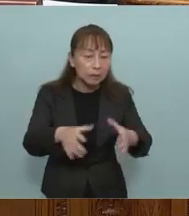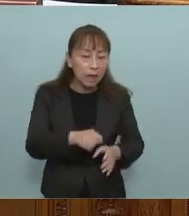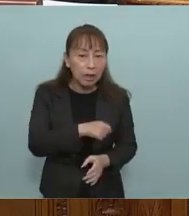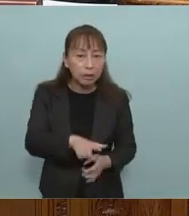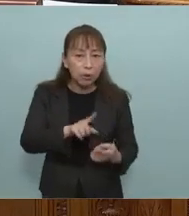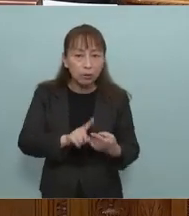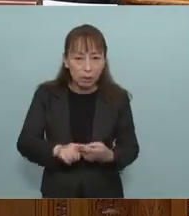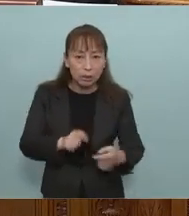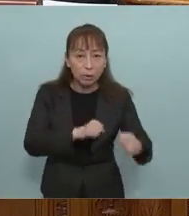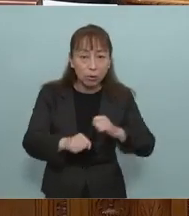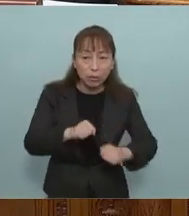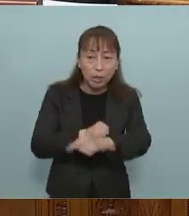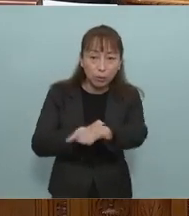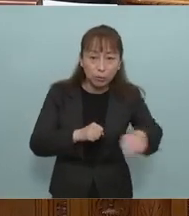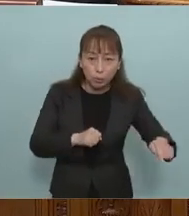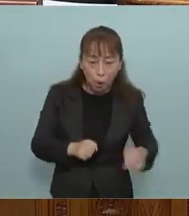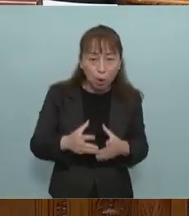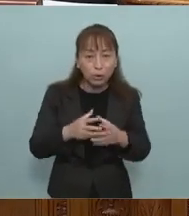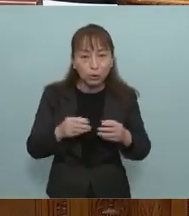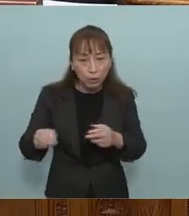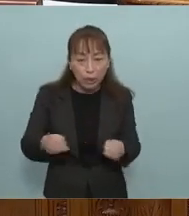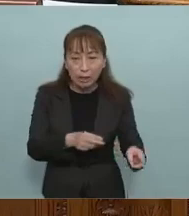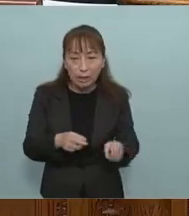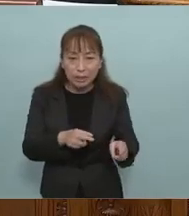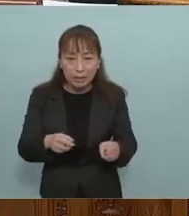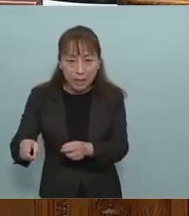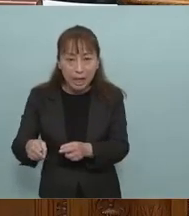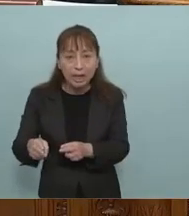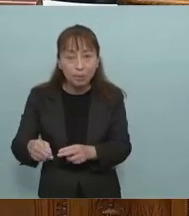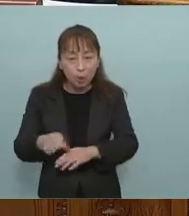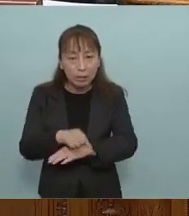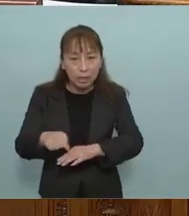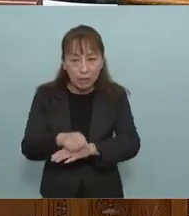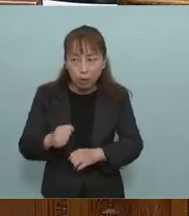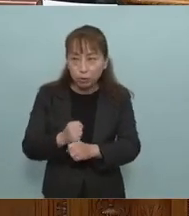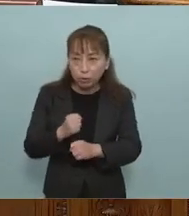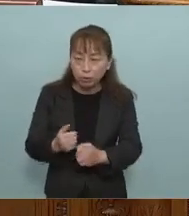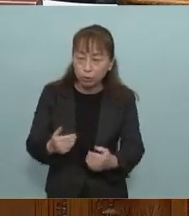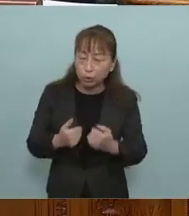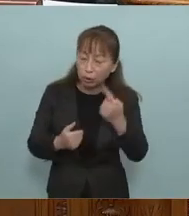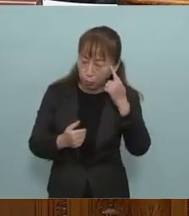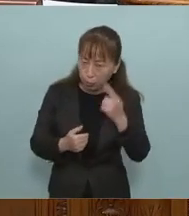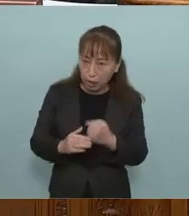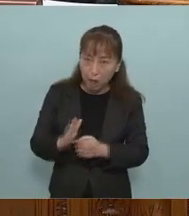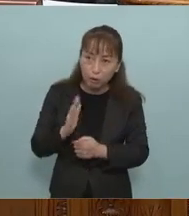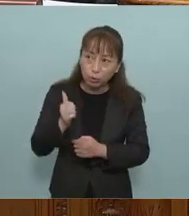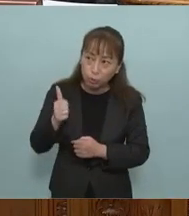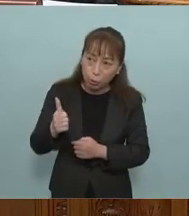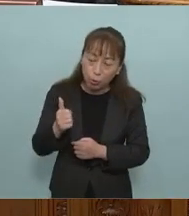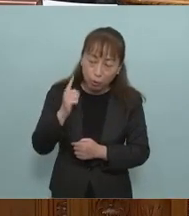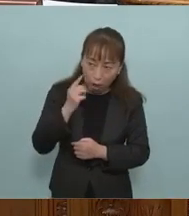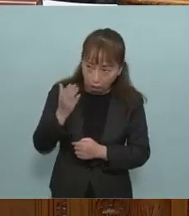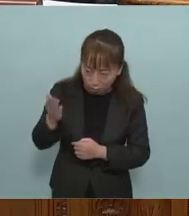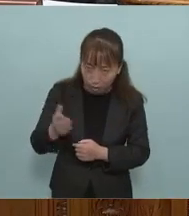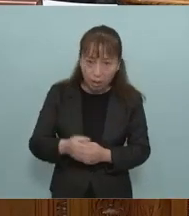に取り組めるよう、柔軟な制度設計に取り組むべきと考えますが、総理の見解を求め